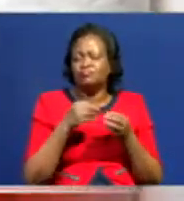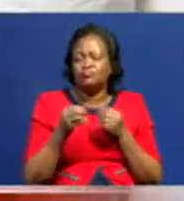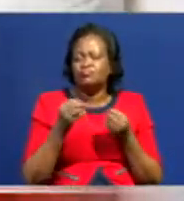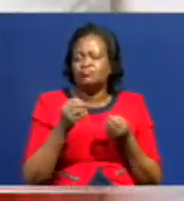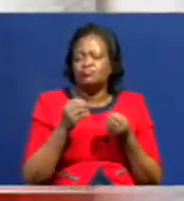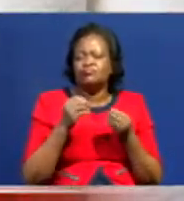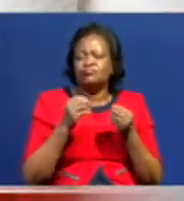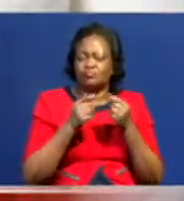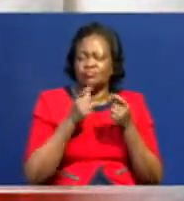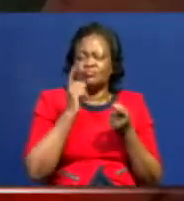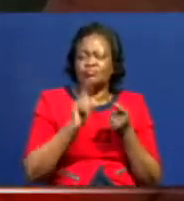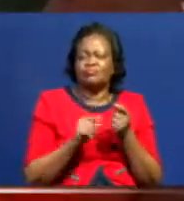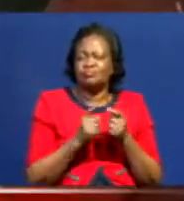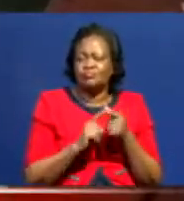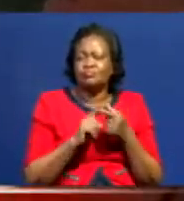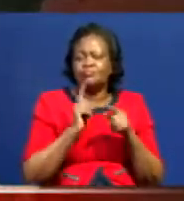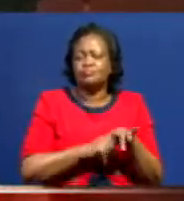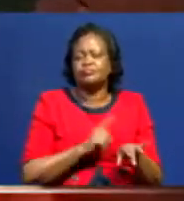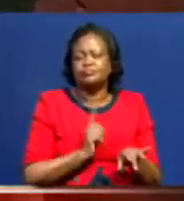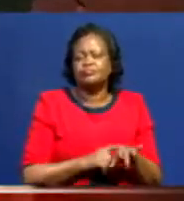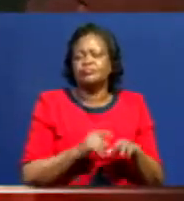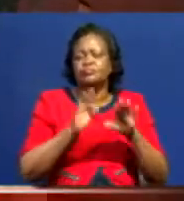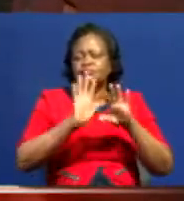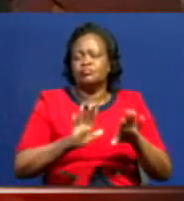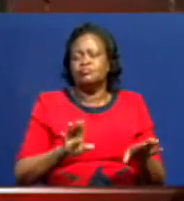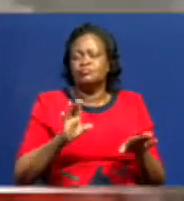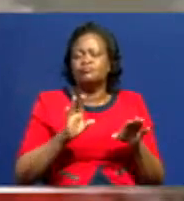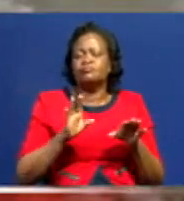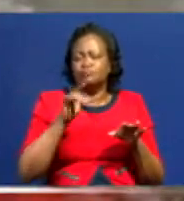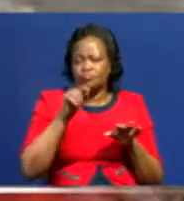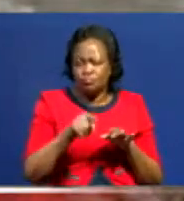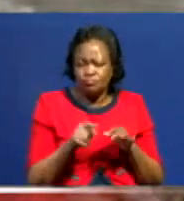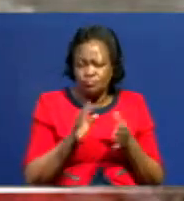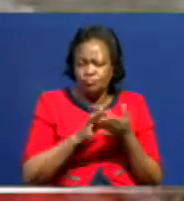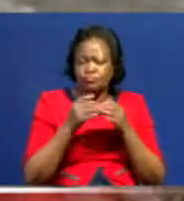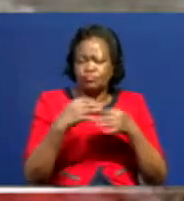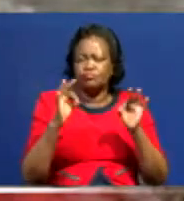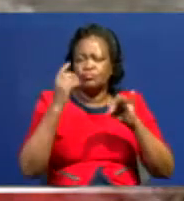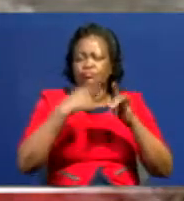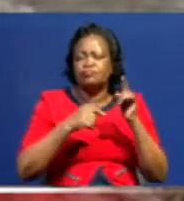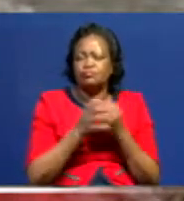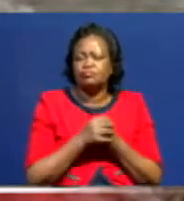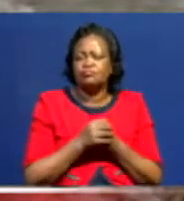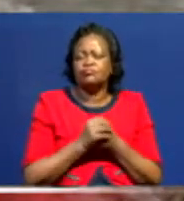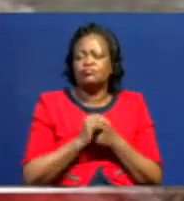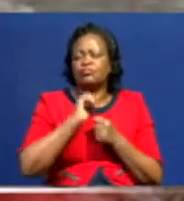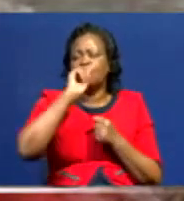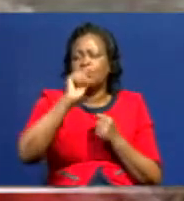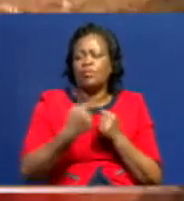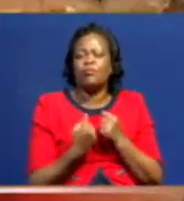vinu kuchambua pamba baada ya soko la pamba kuwa huru kuanzia mwishoni mwa miaka ya